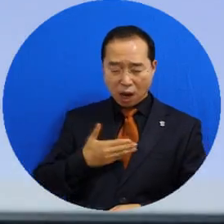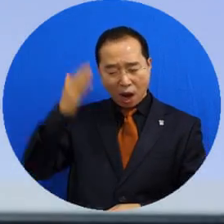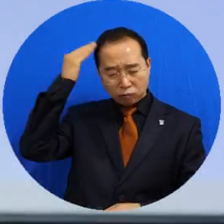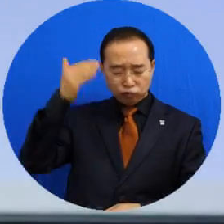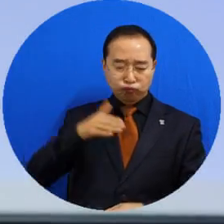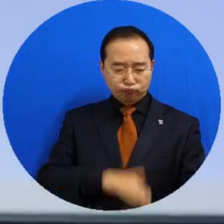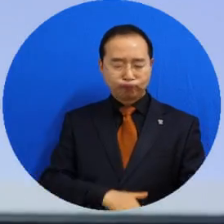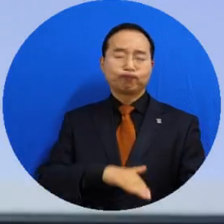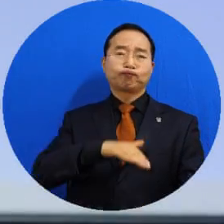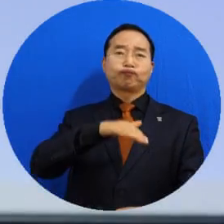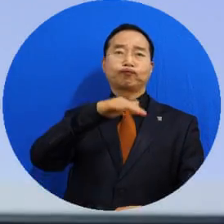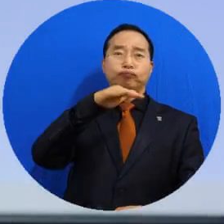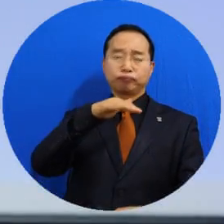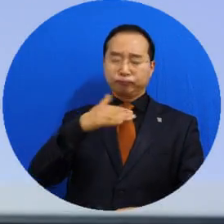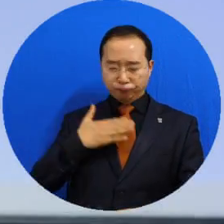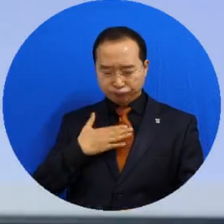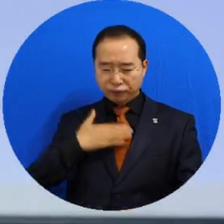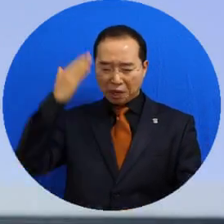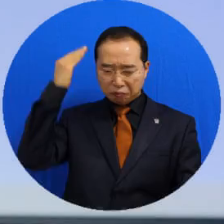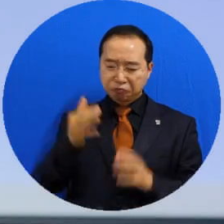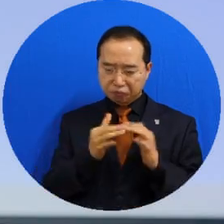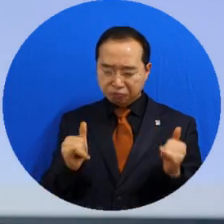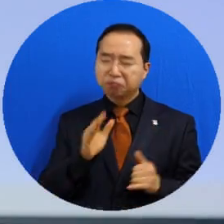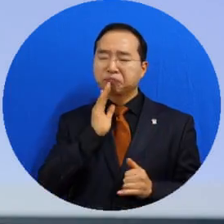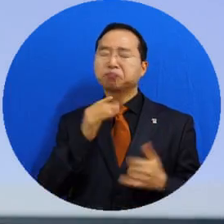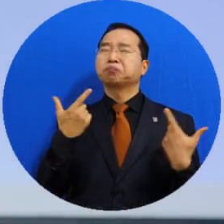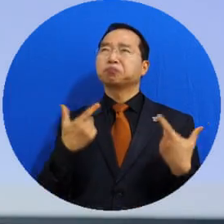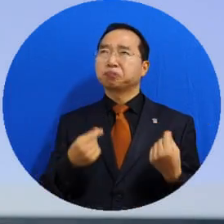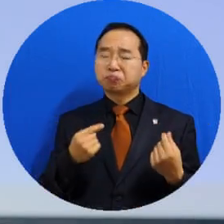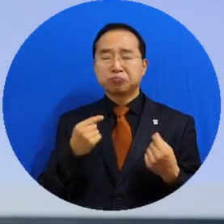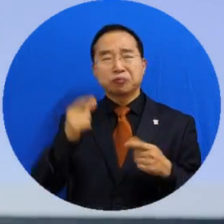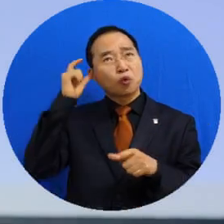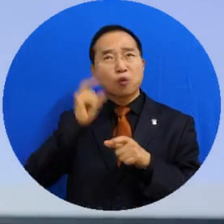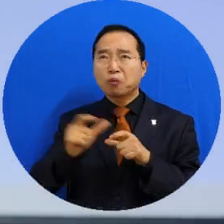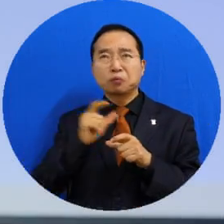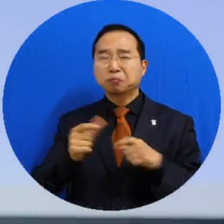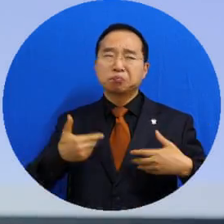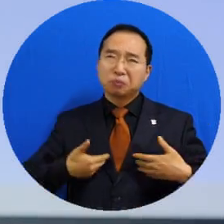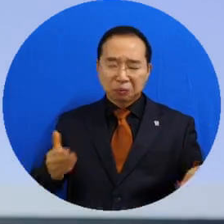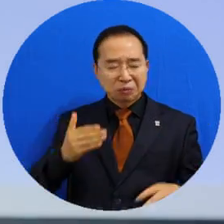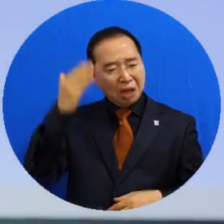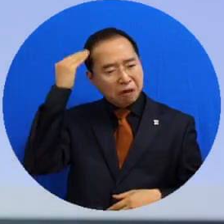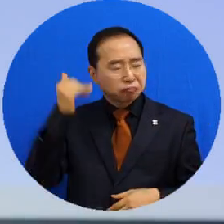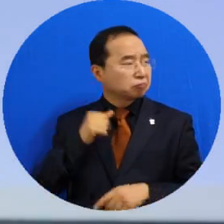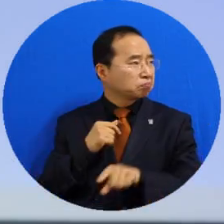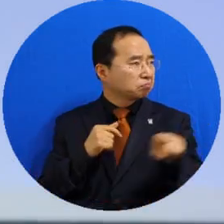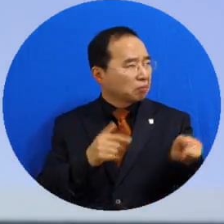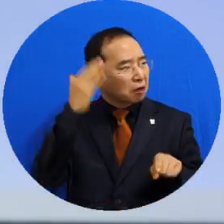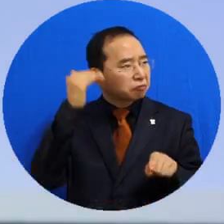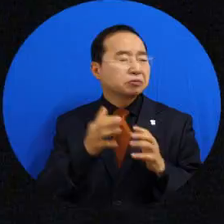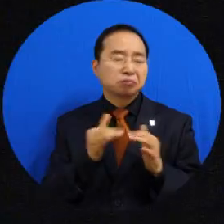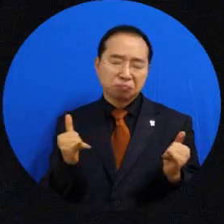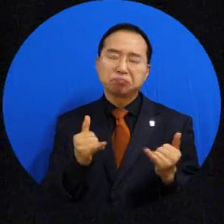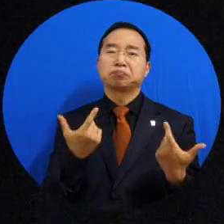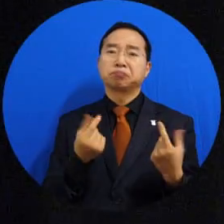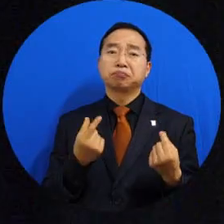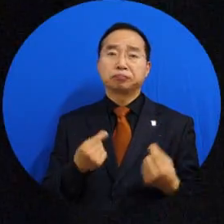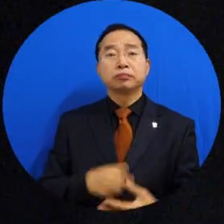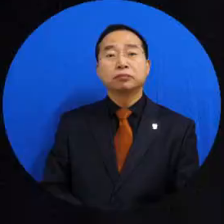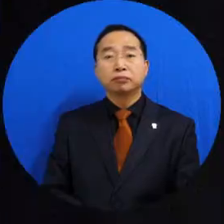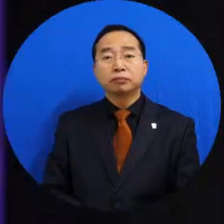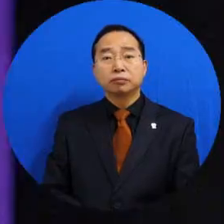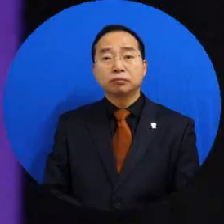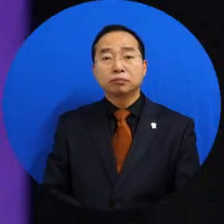자랐기 때문에 단 한 번도 저의 한인 정체성에서 정체성에 대해서 고민해 본 적이 없었어요. 근데